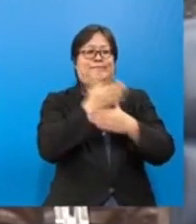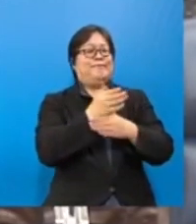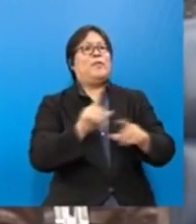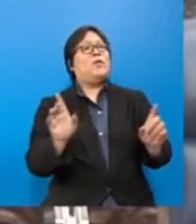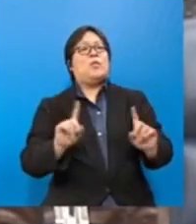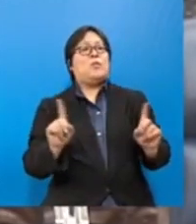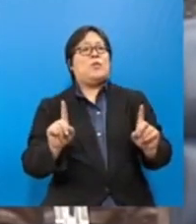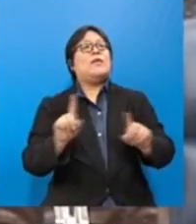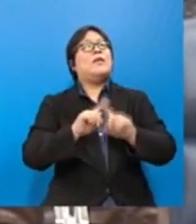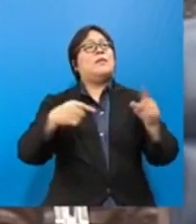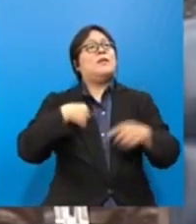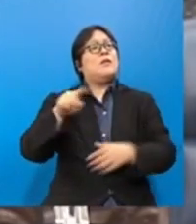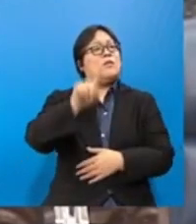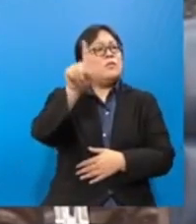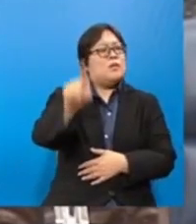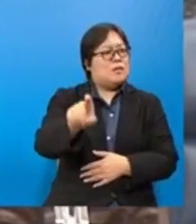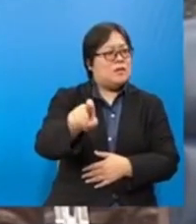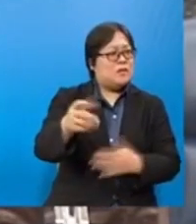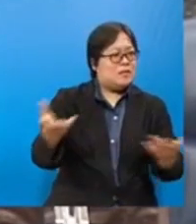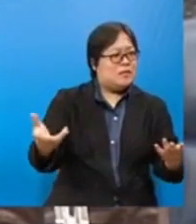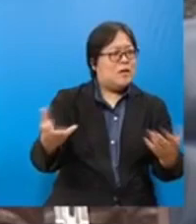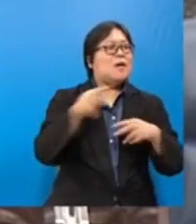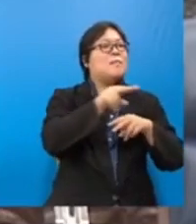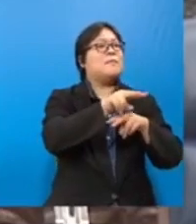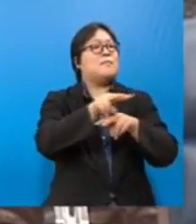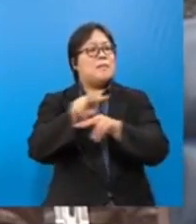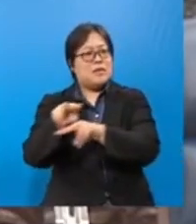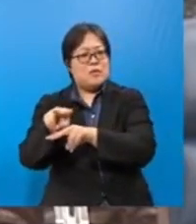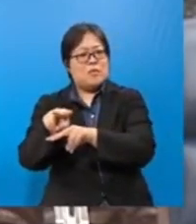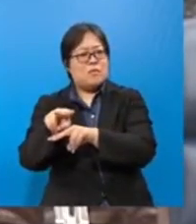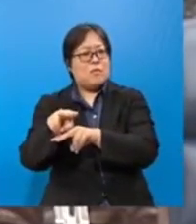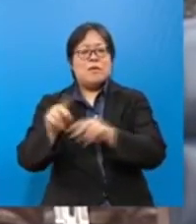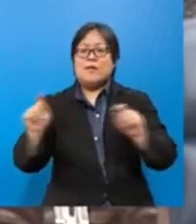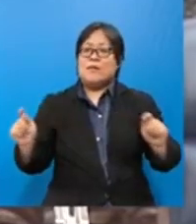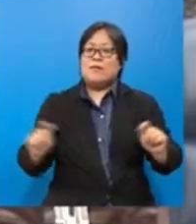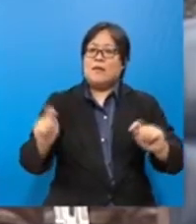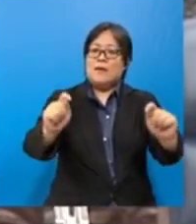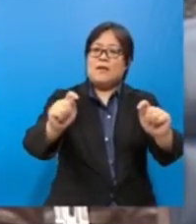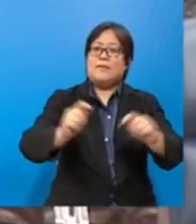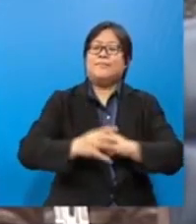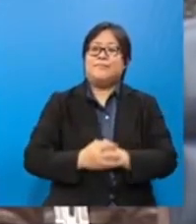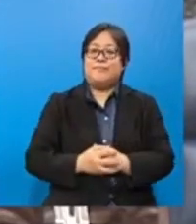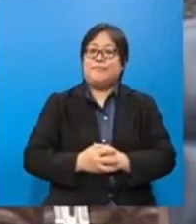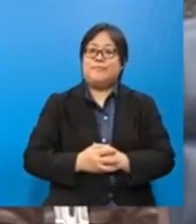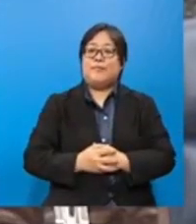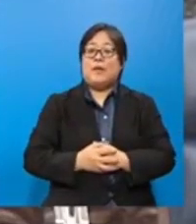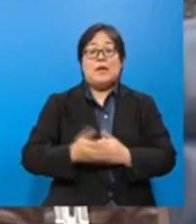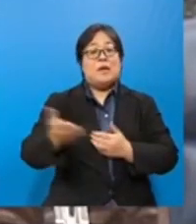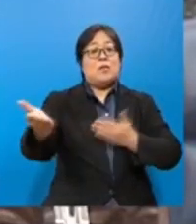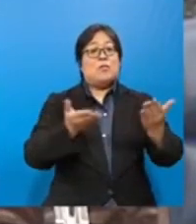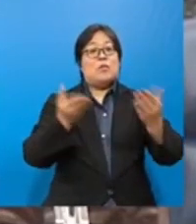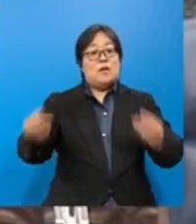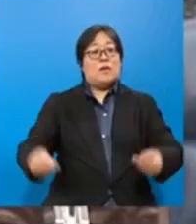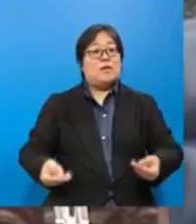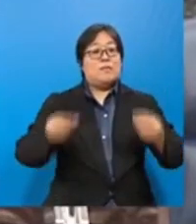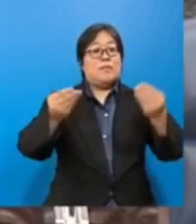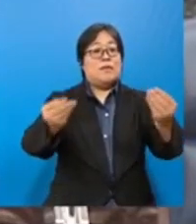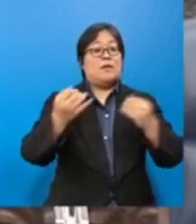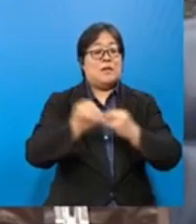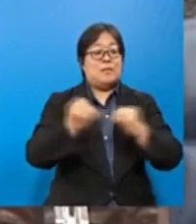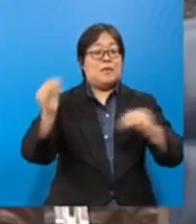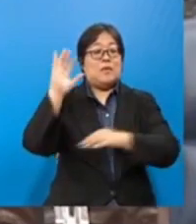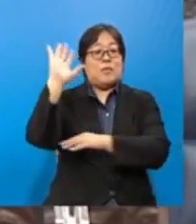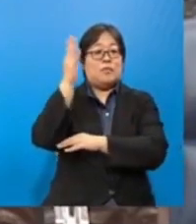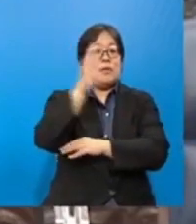saya bertikai dan soalan saya itu merujuk kode Pemantauan dan tindakan kemudahan yang diberikan kepada jabatan perhutanan